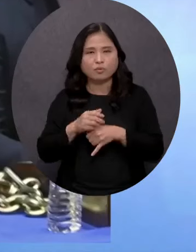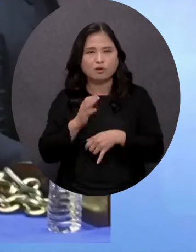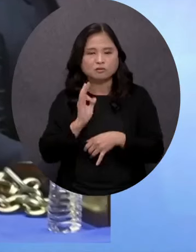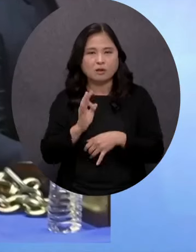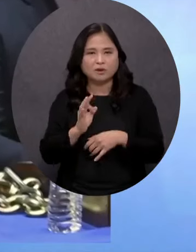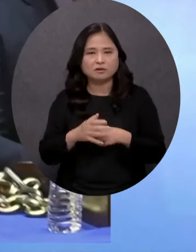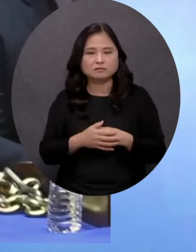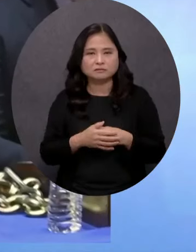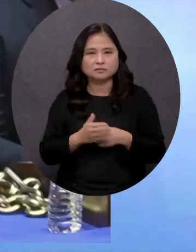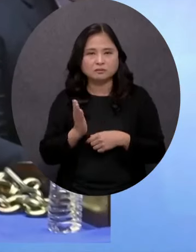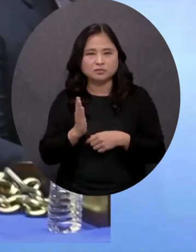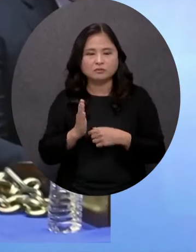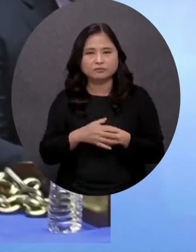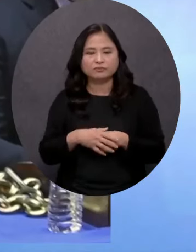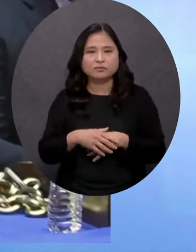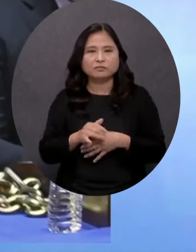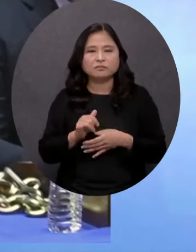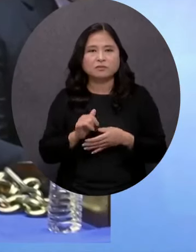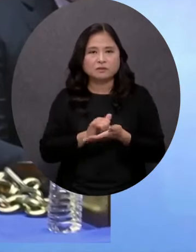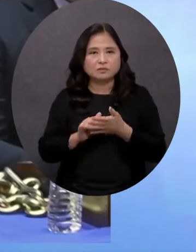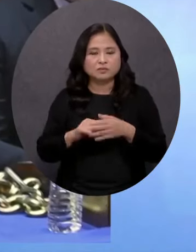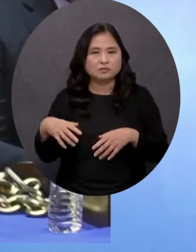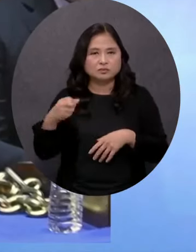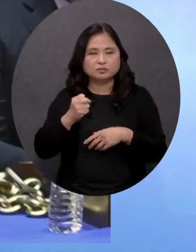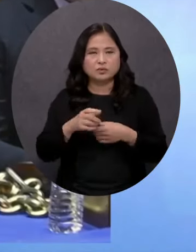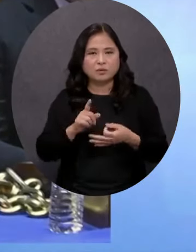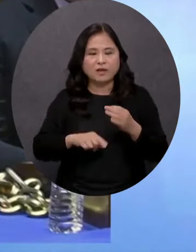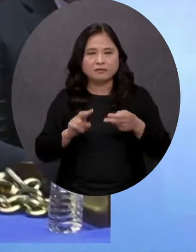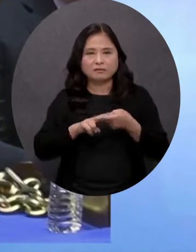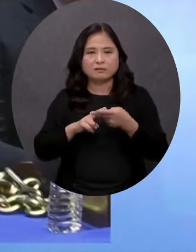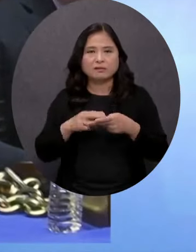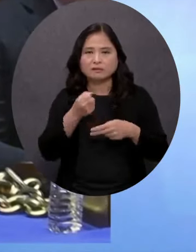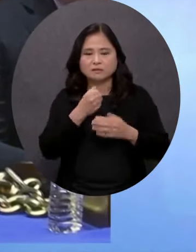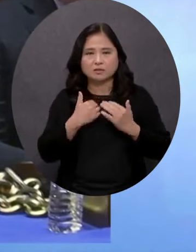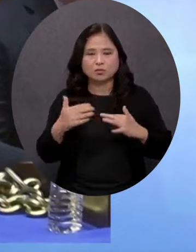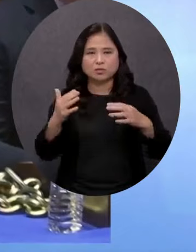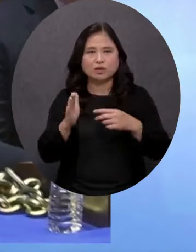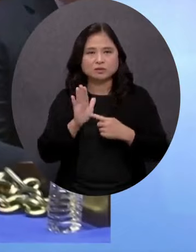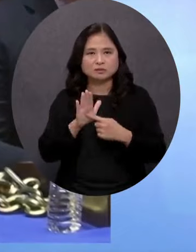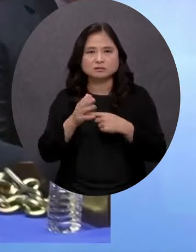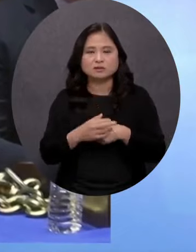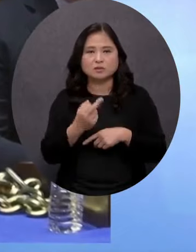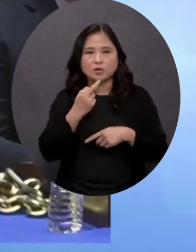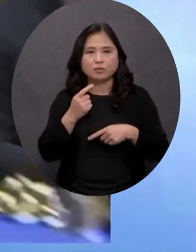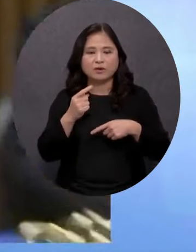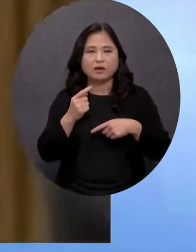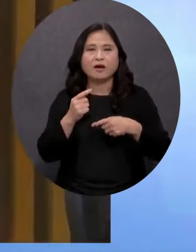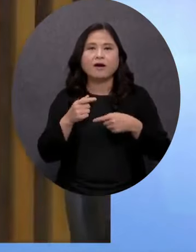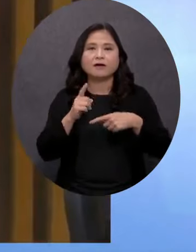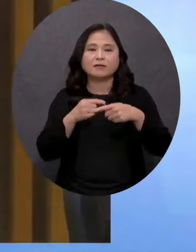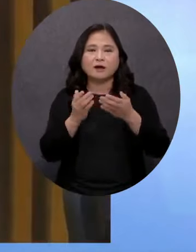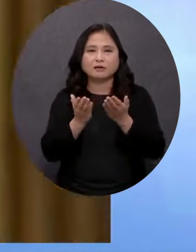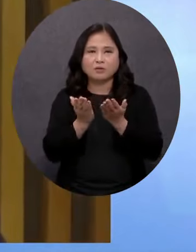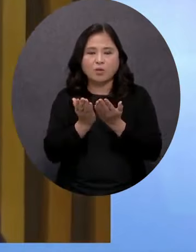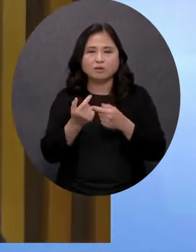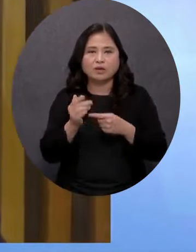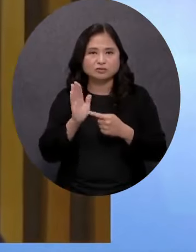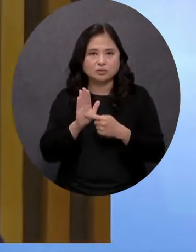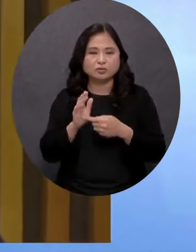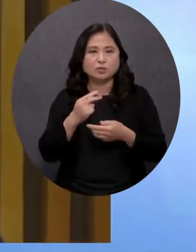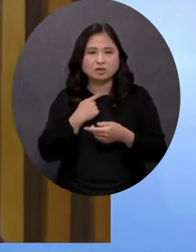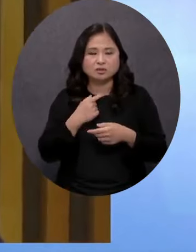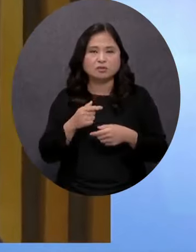300人。纽约市长亚当斯再次召开记者会，展示哥大要求警方介入的信件。他重申示